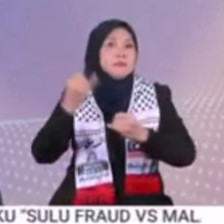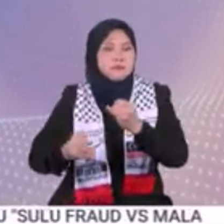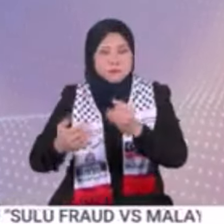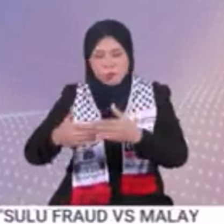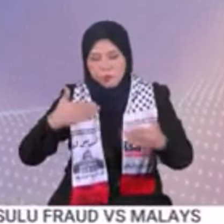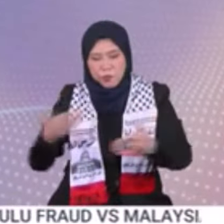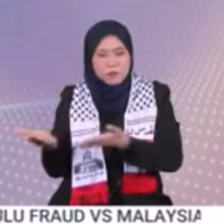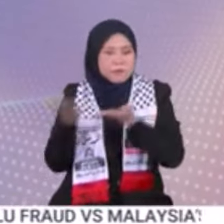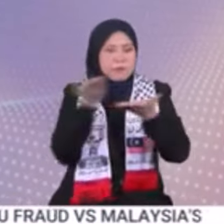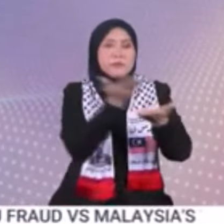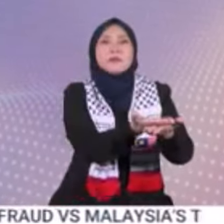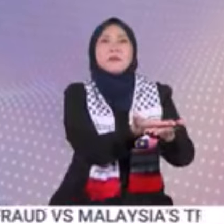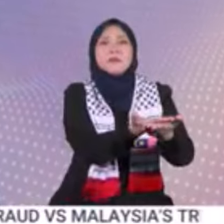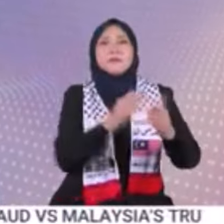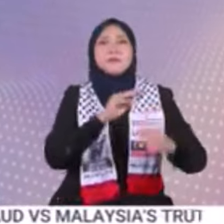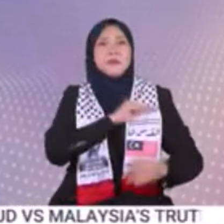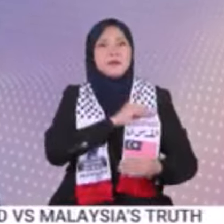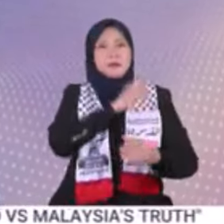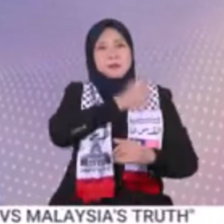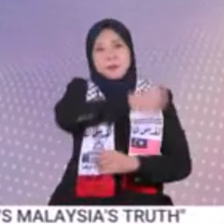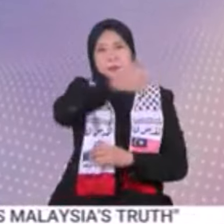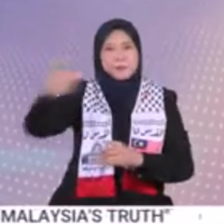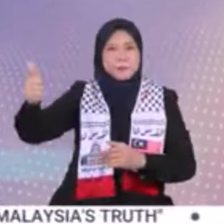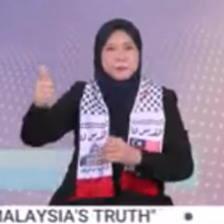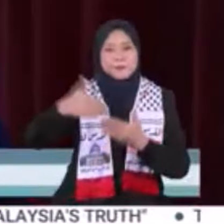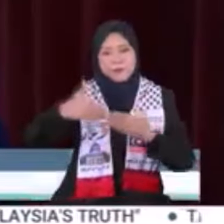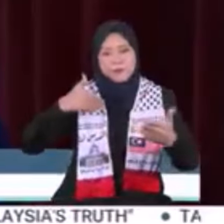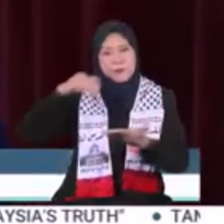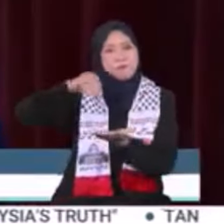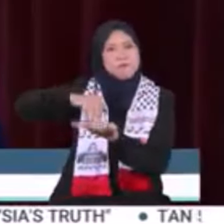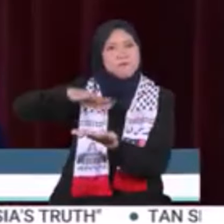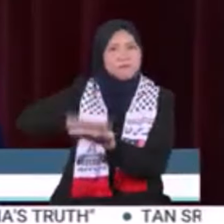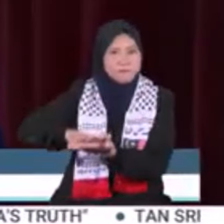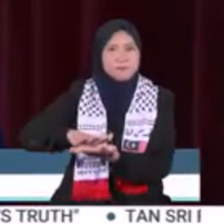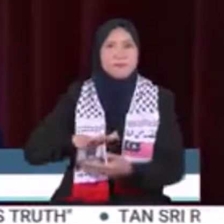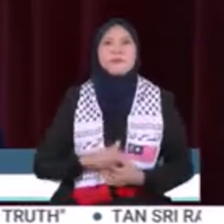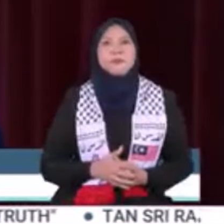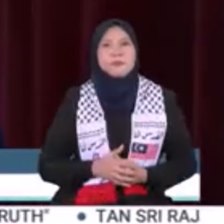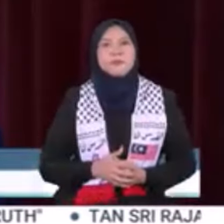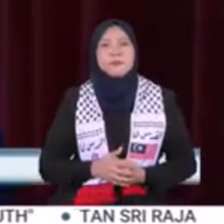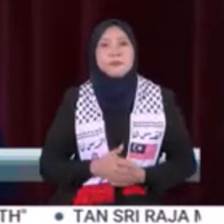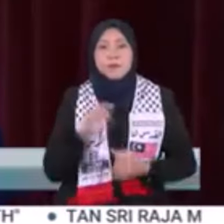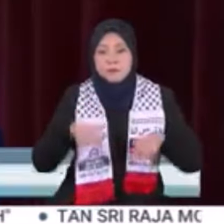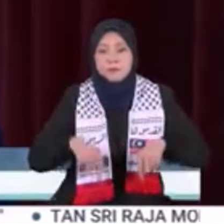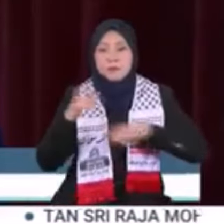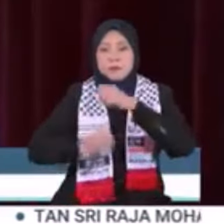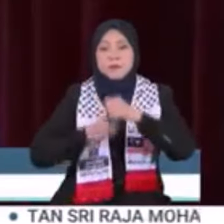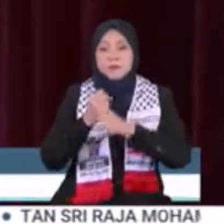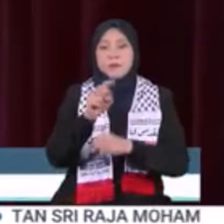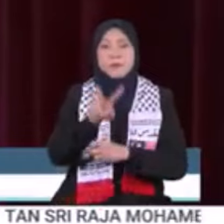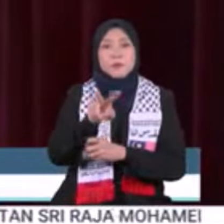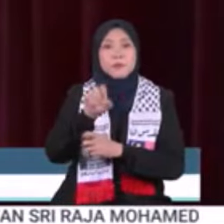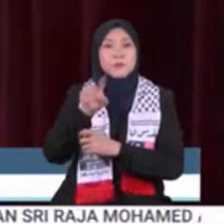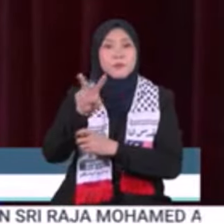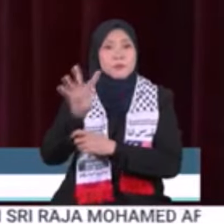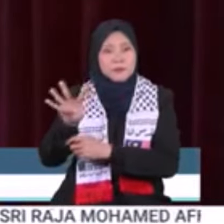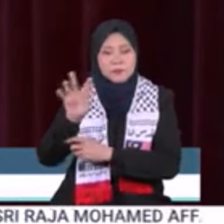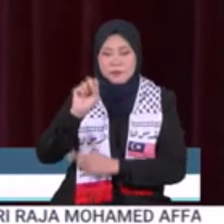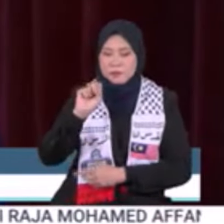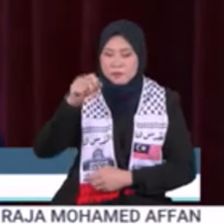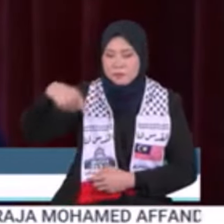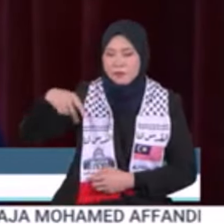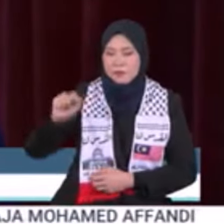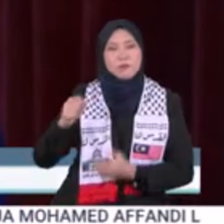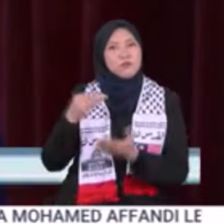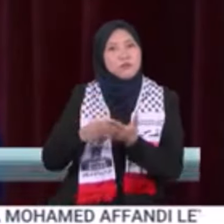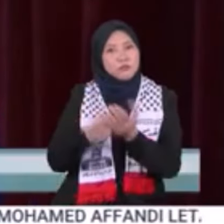jemaah menteri untuk dimuktamatkan oleh kerana tahun 2024 ni spa telah diberikan